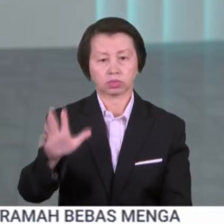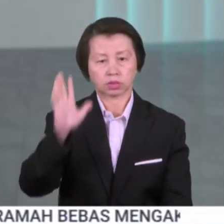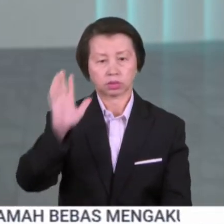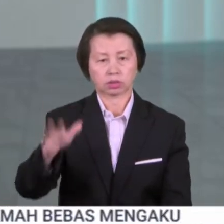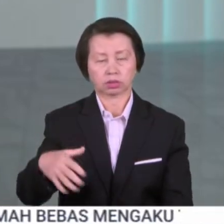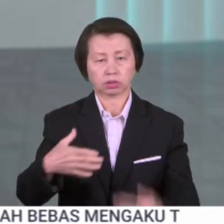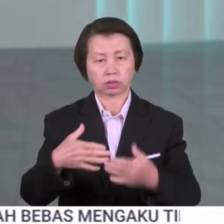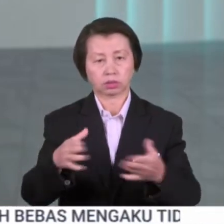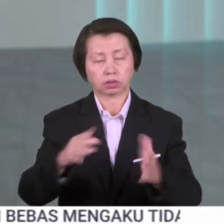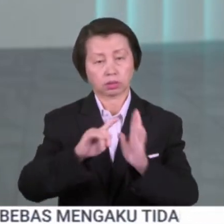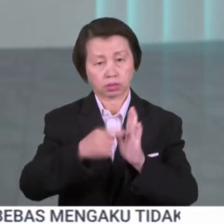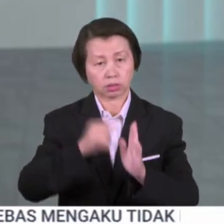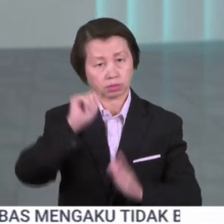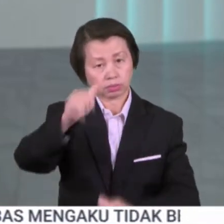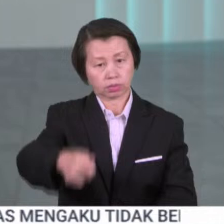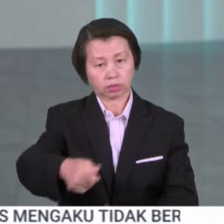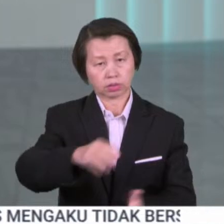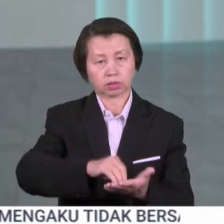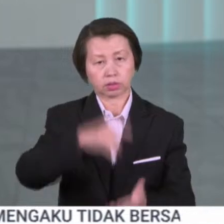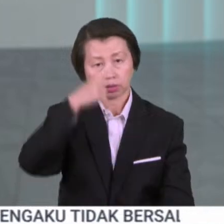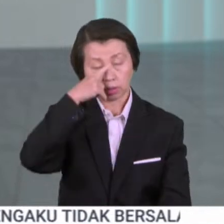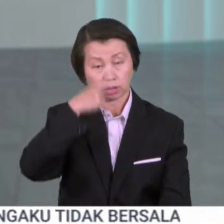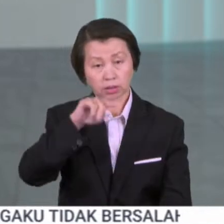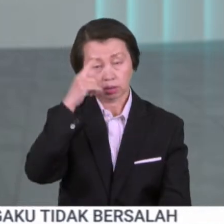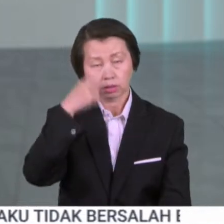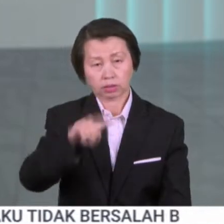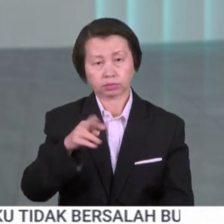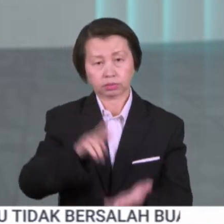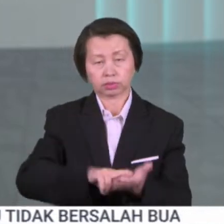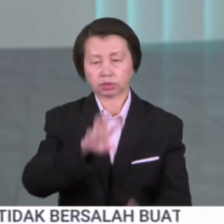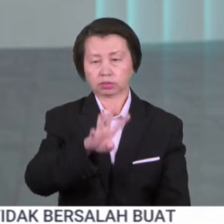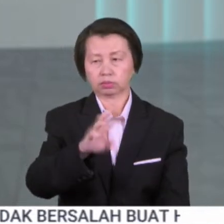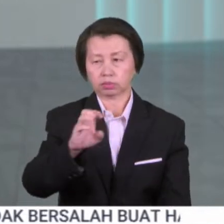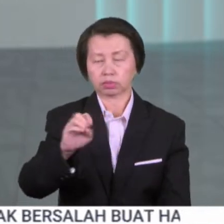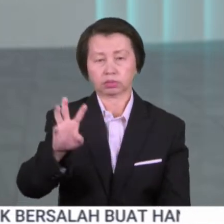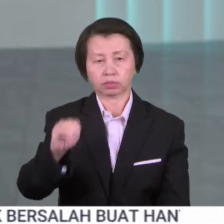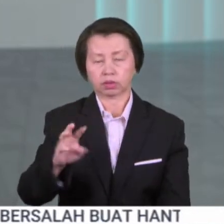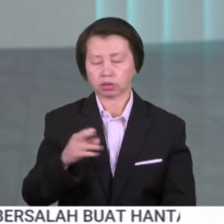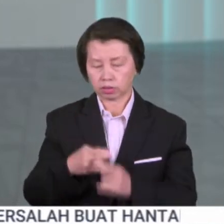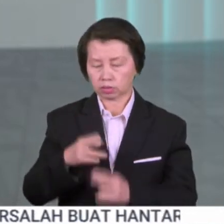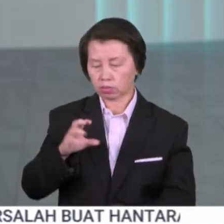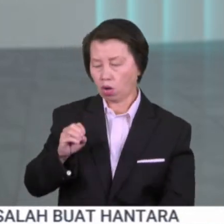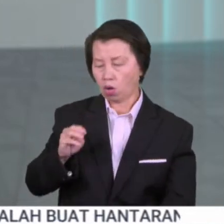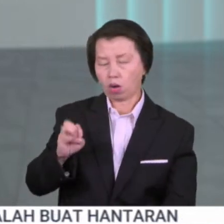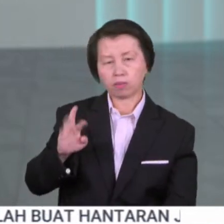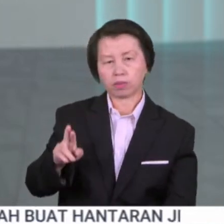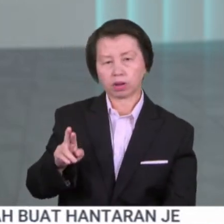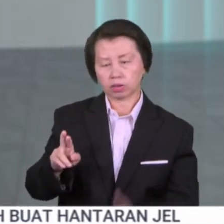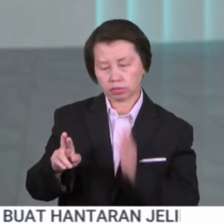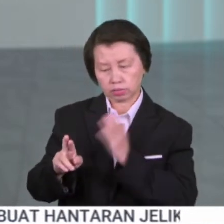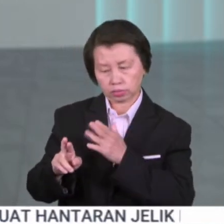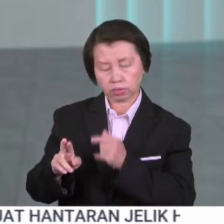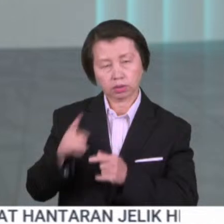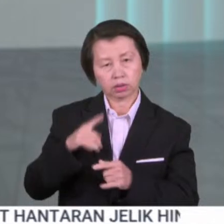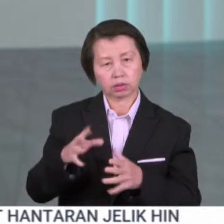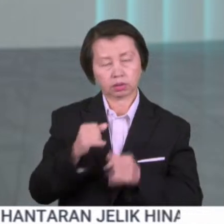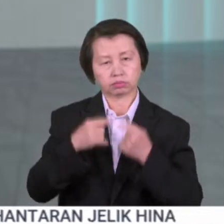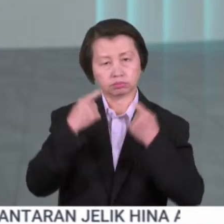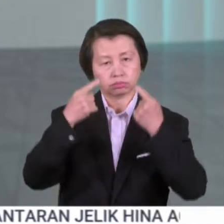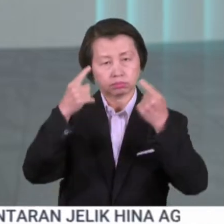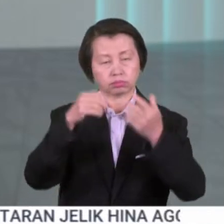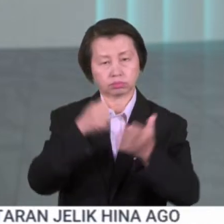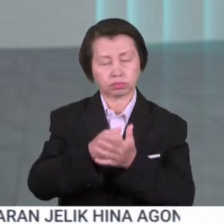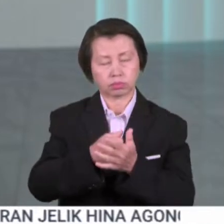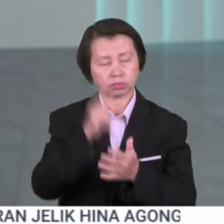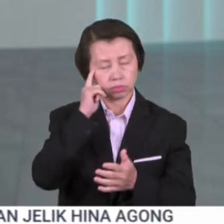membuka tiranya esok di Pataya Thailand bagi pemegang rekod 400 me kebangsaan Umar Osman tumpuannya adalah untuk melakar kecemerlangan